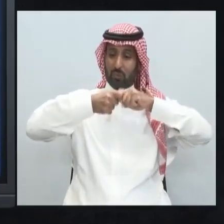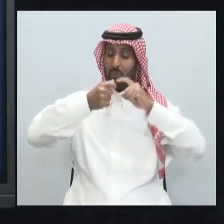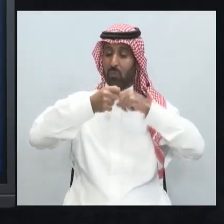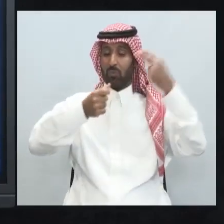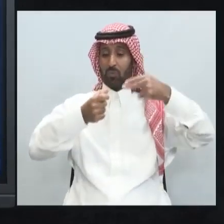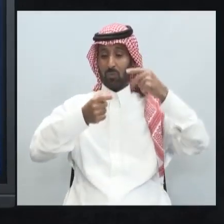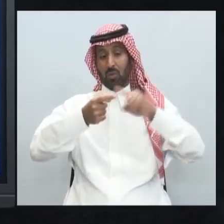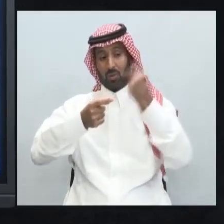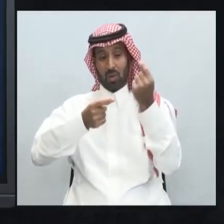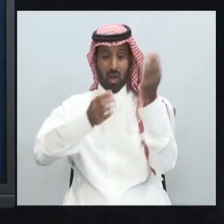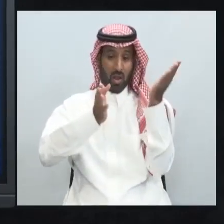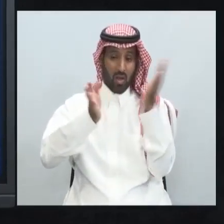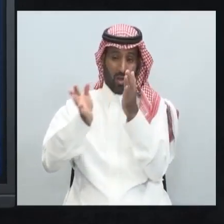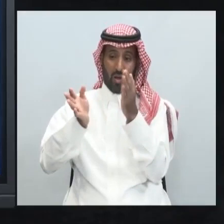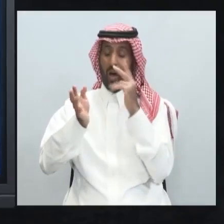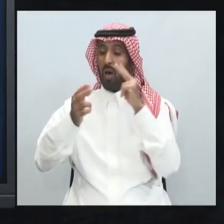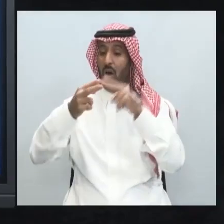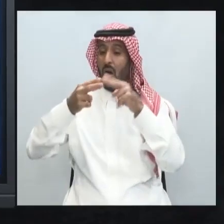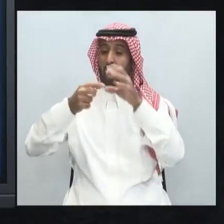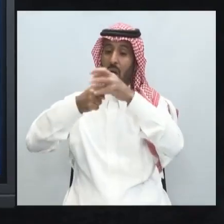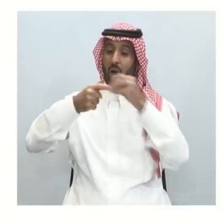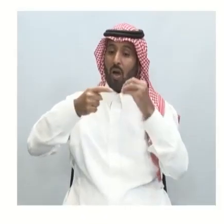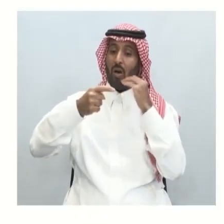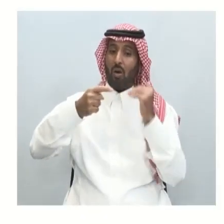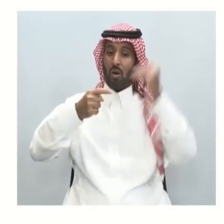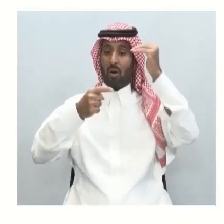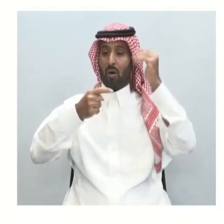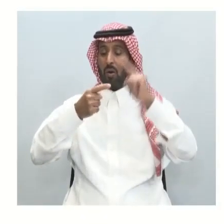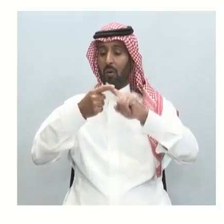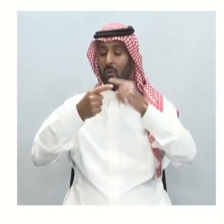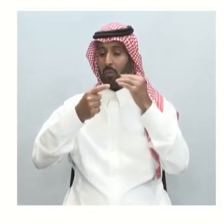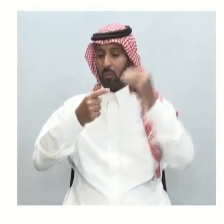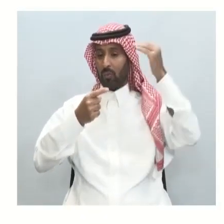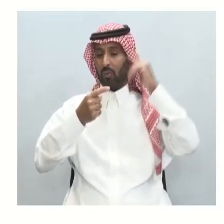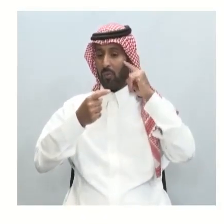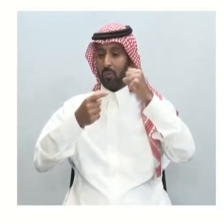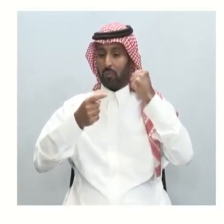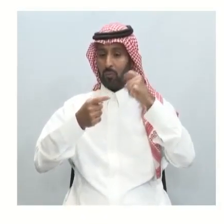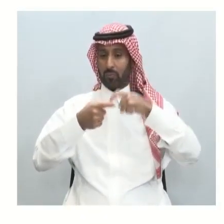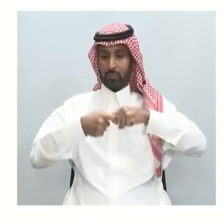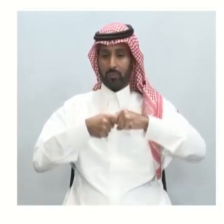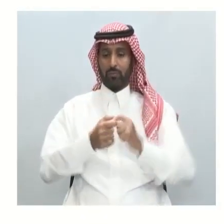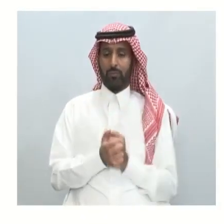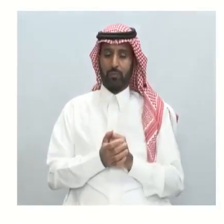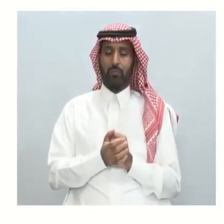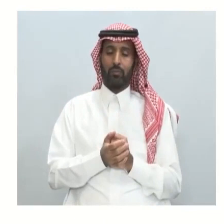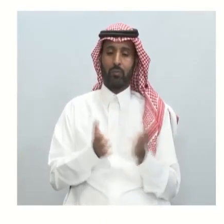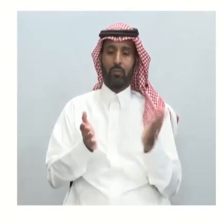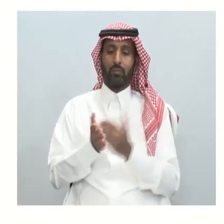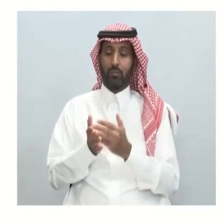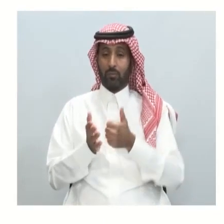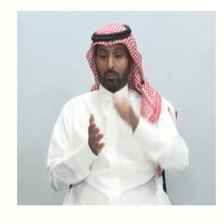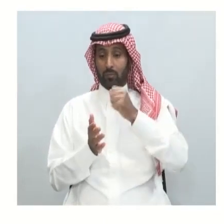وذره اخرى تكون لها الكهروسالبيه عاليه لذلك هي رابطه قويه